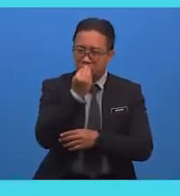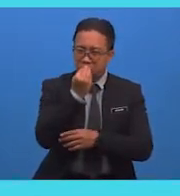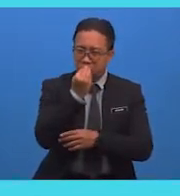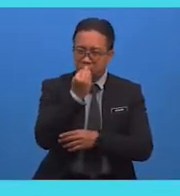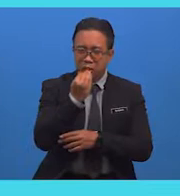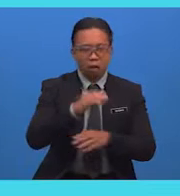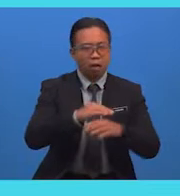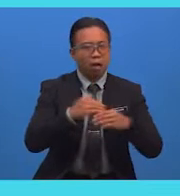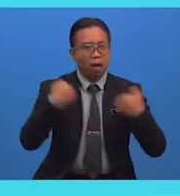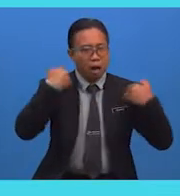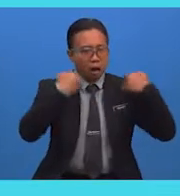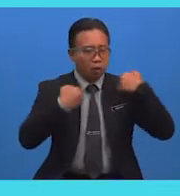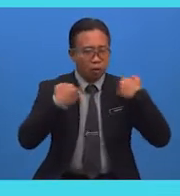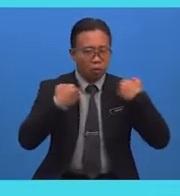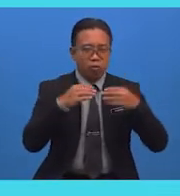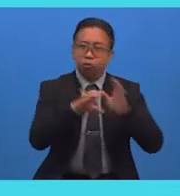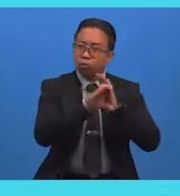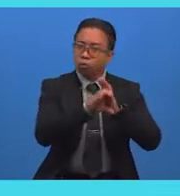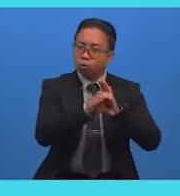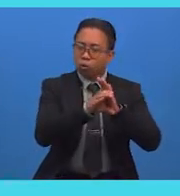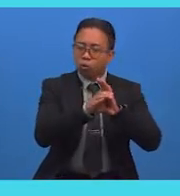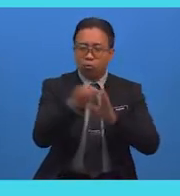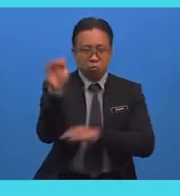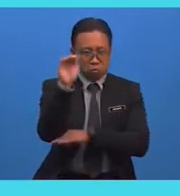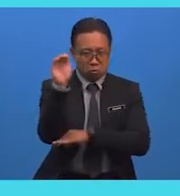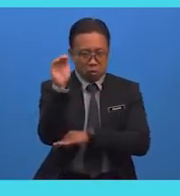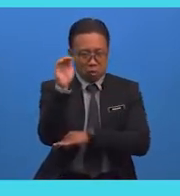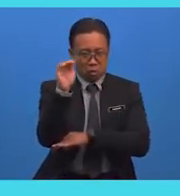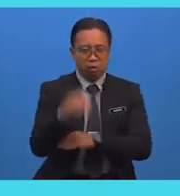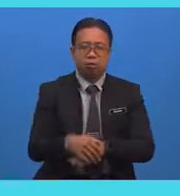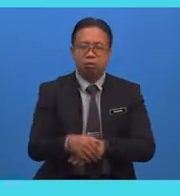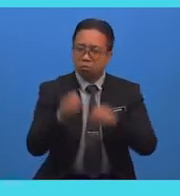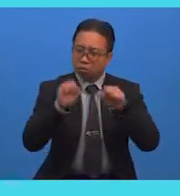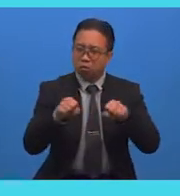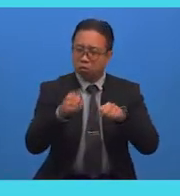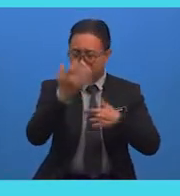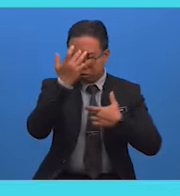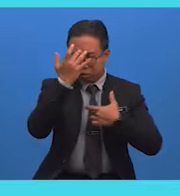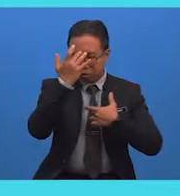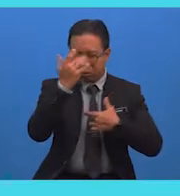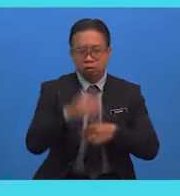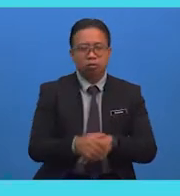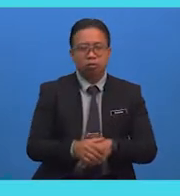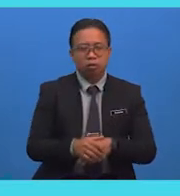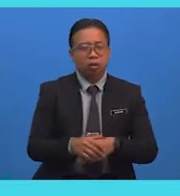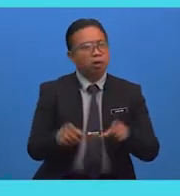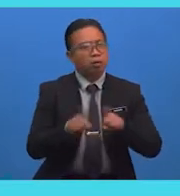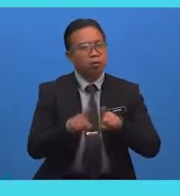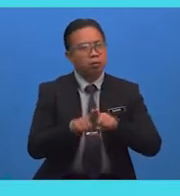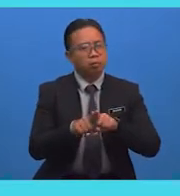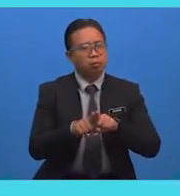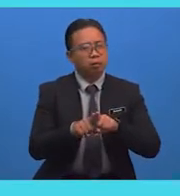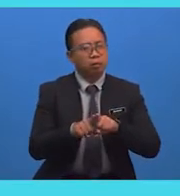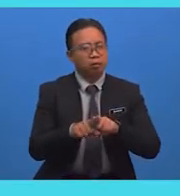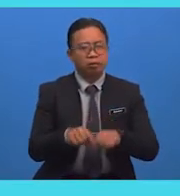eksotik iaitu seperti ular dan kelawar, ianya akan mendatangkan penyakit yang meragut nyawa seperti yang berlaku pada hari